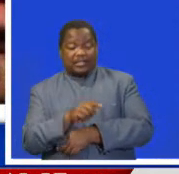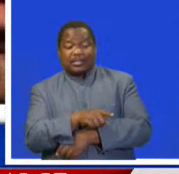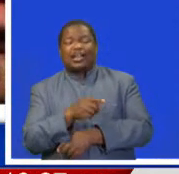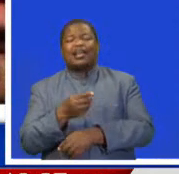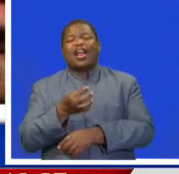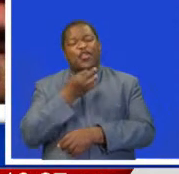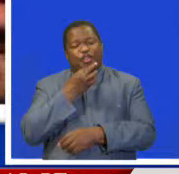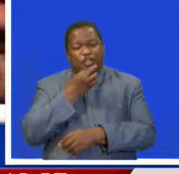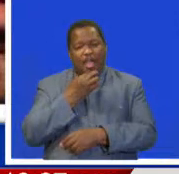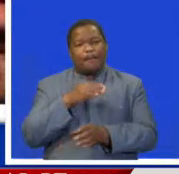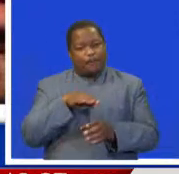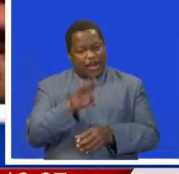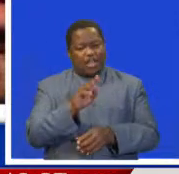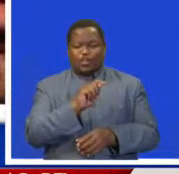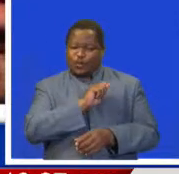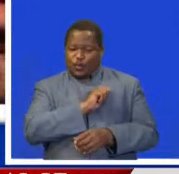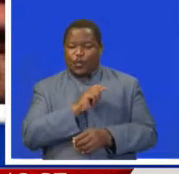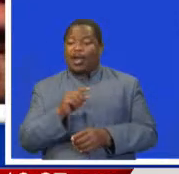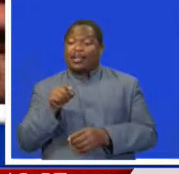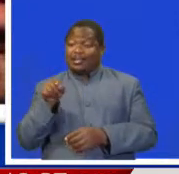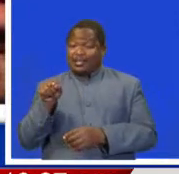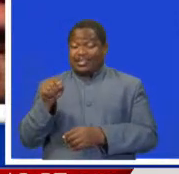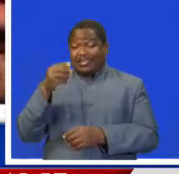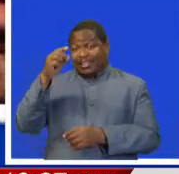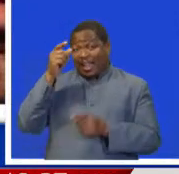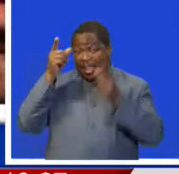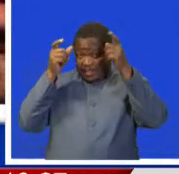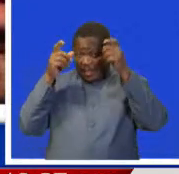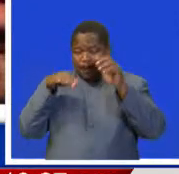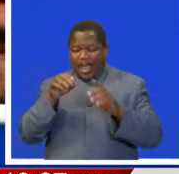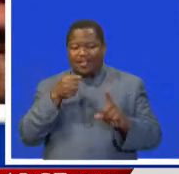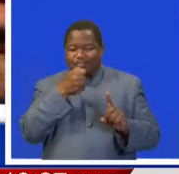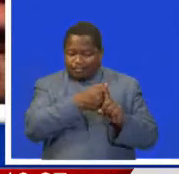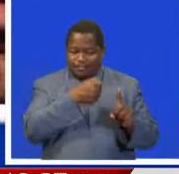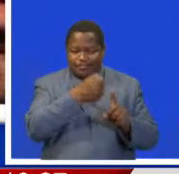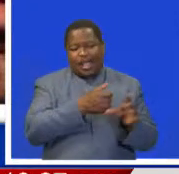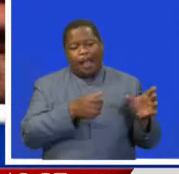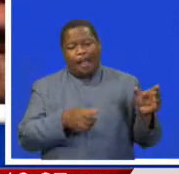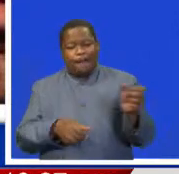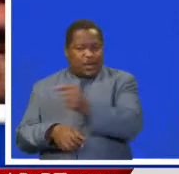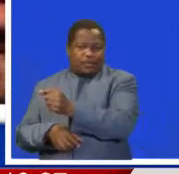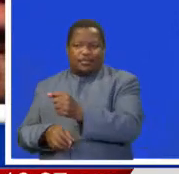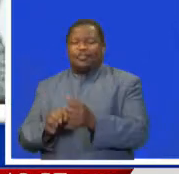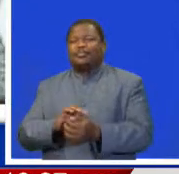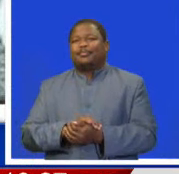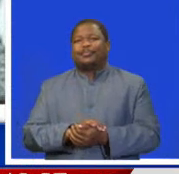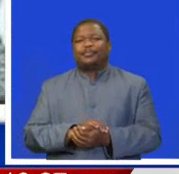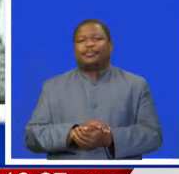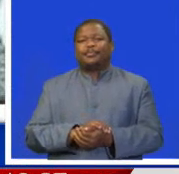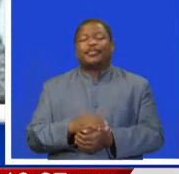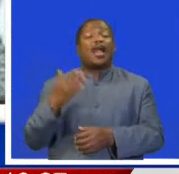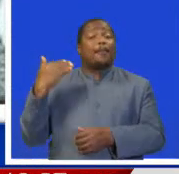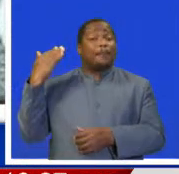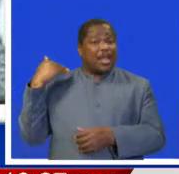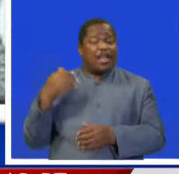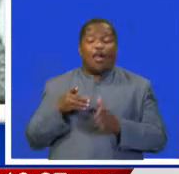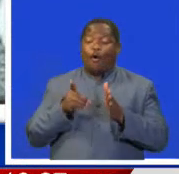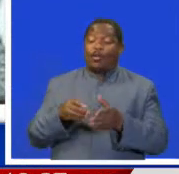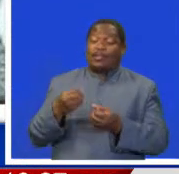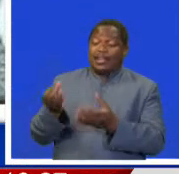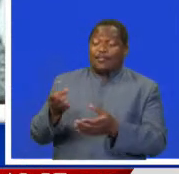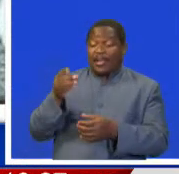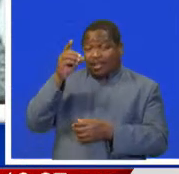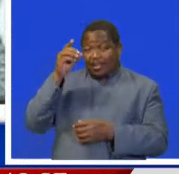mdlali. IManchester United yanikwa langa lamhlati lishumi kulenyanga lesetulu kuthi libe likhona lekubhadala imali le 100